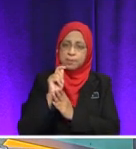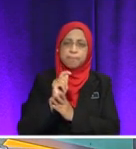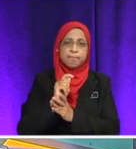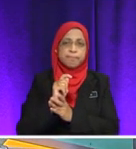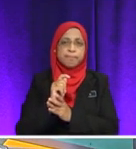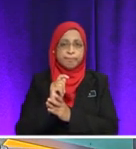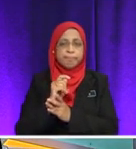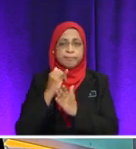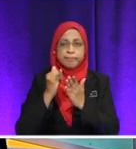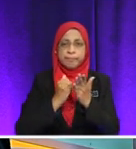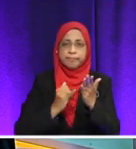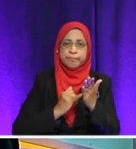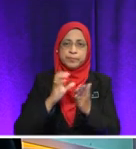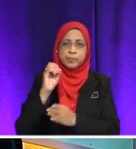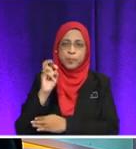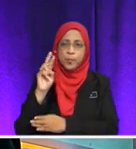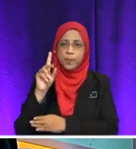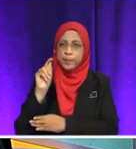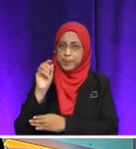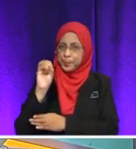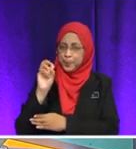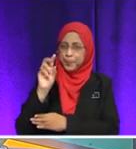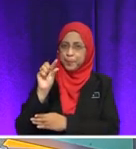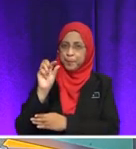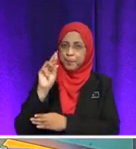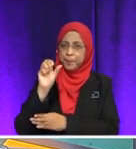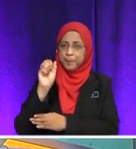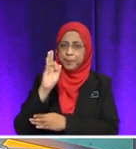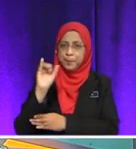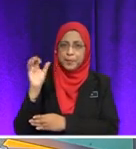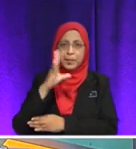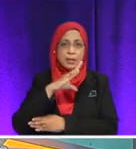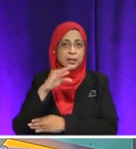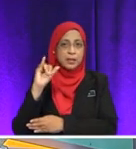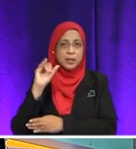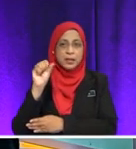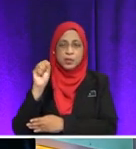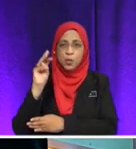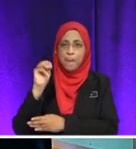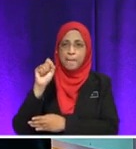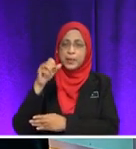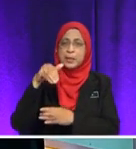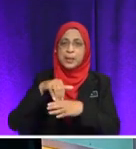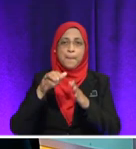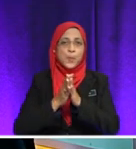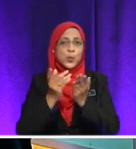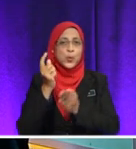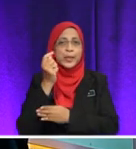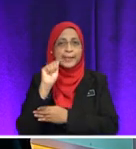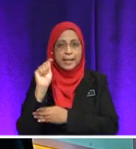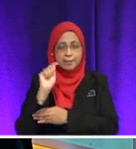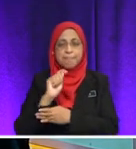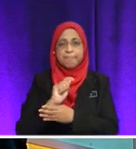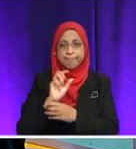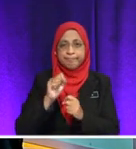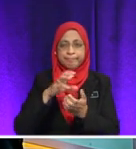grafik kaidah fundamentasiannya ataupun untuk lukisan isometri 153 kaidah